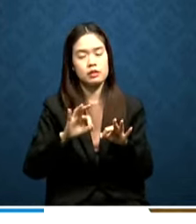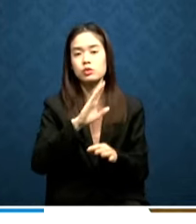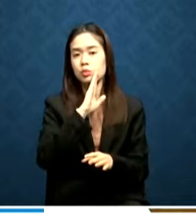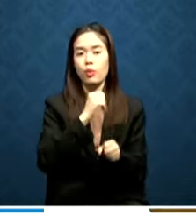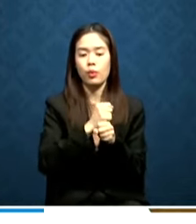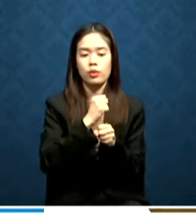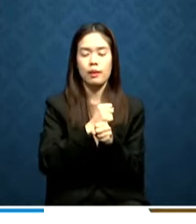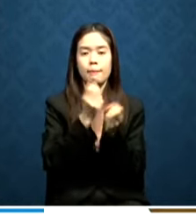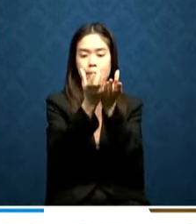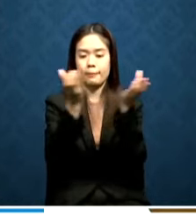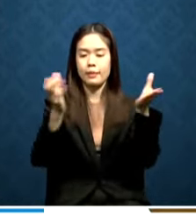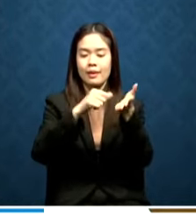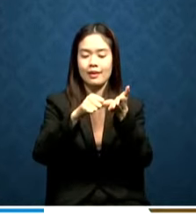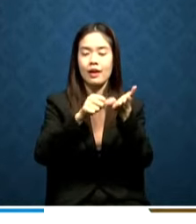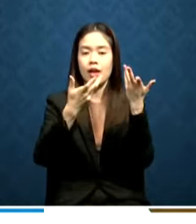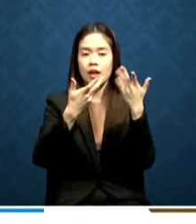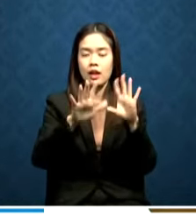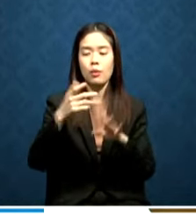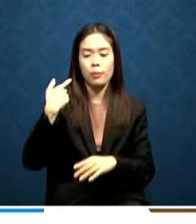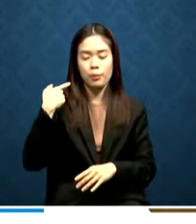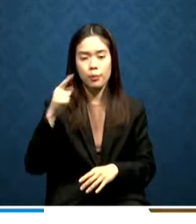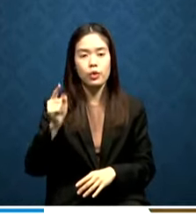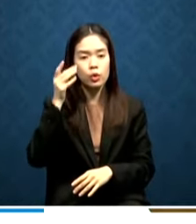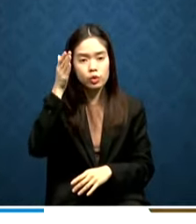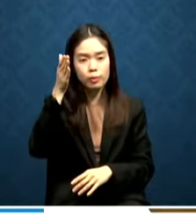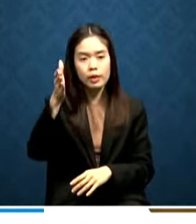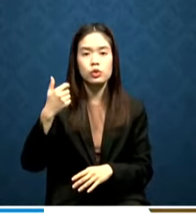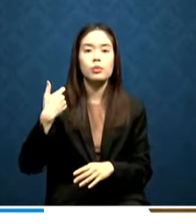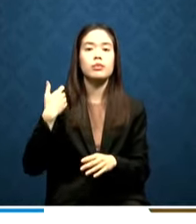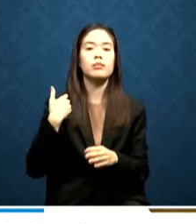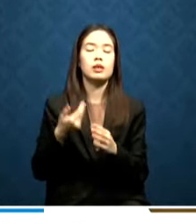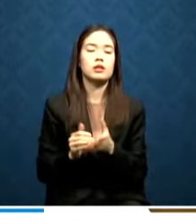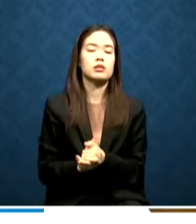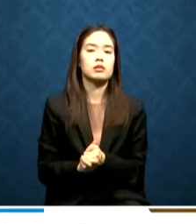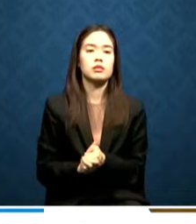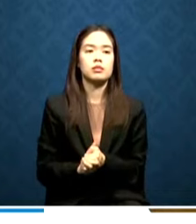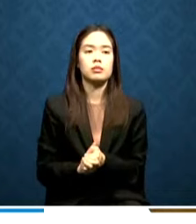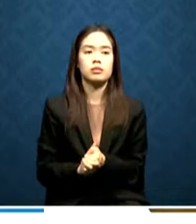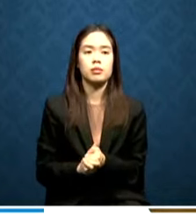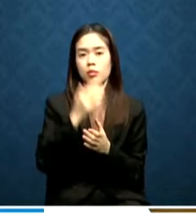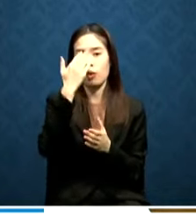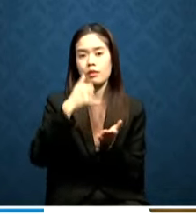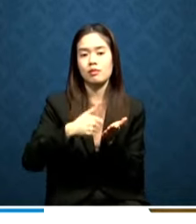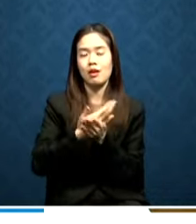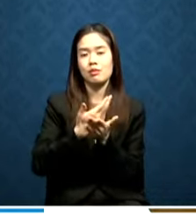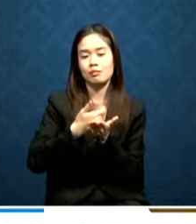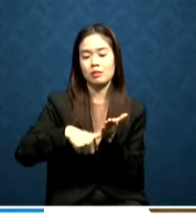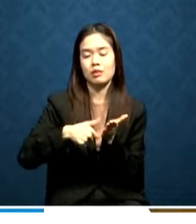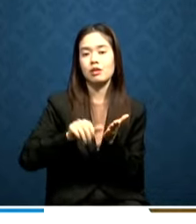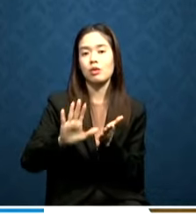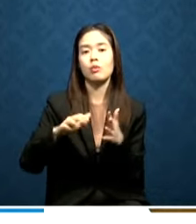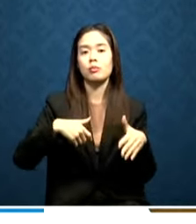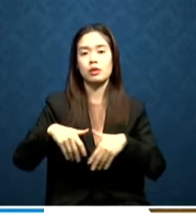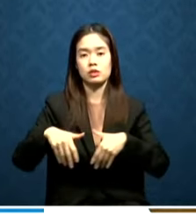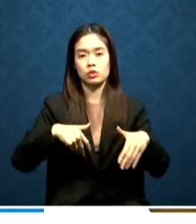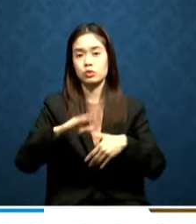พื่อการแก้การทำรัฐธรรมนูญฉบับใหม่ขึ้นมาเนี่ยนะครับเป็นหลักการแรกเนี่ย ที่ว่าเป็นจุดสำคัญในคราวนี้ประเด็นก็คือว่าถ้